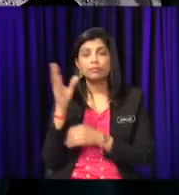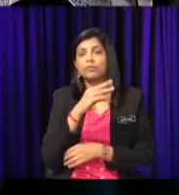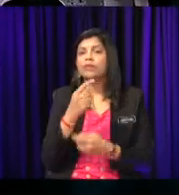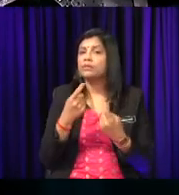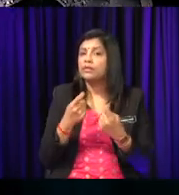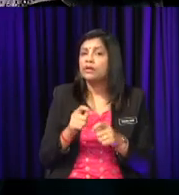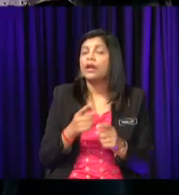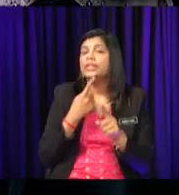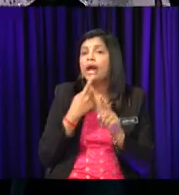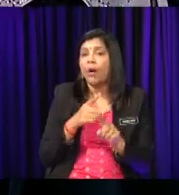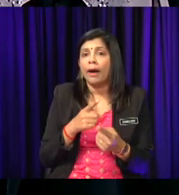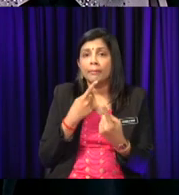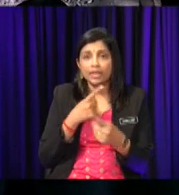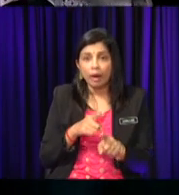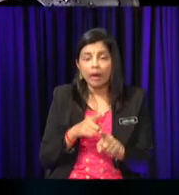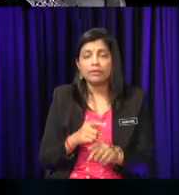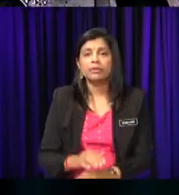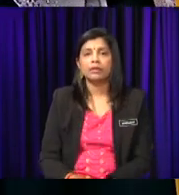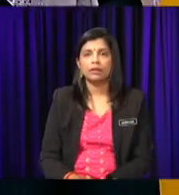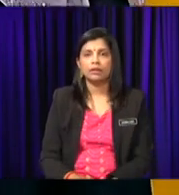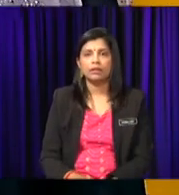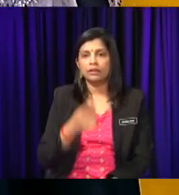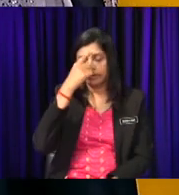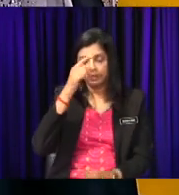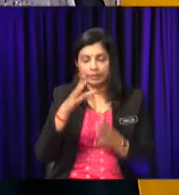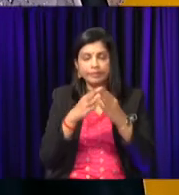menyelesaikan masalah tersebut